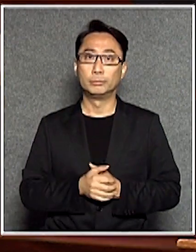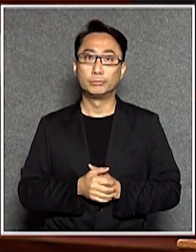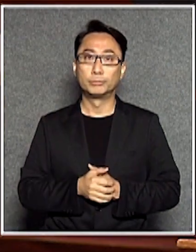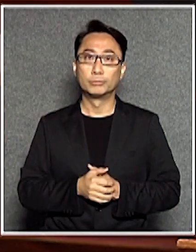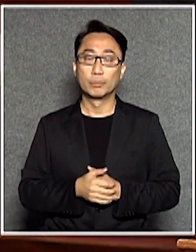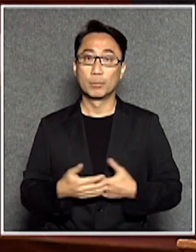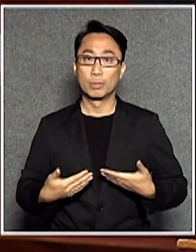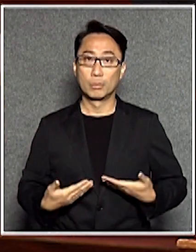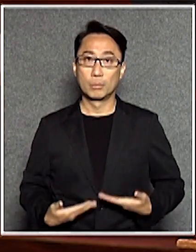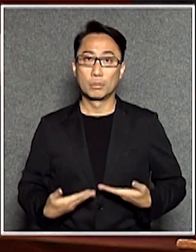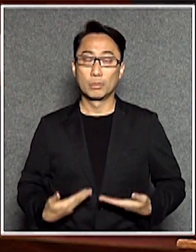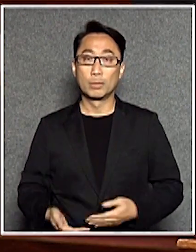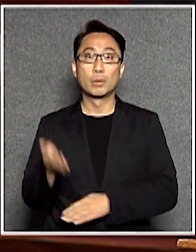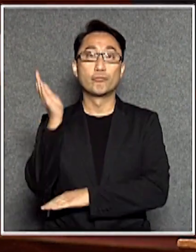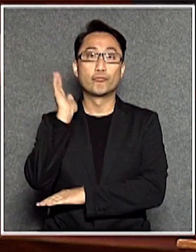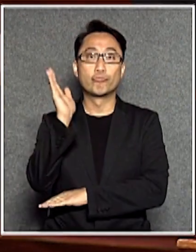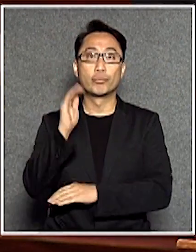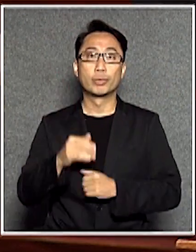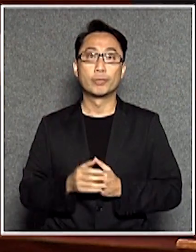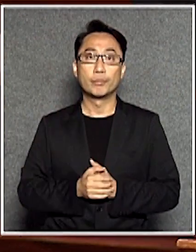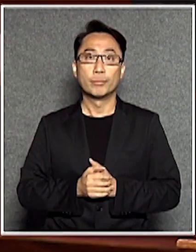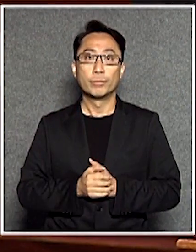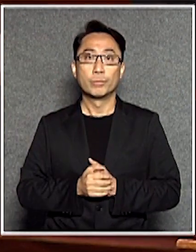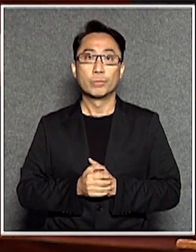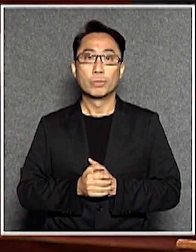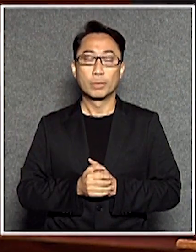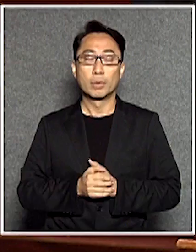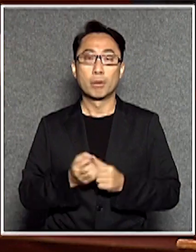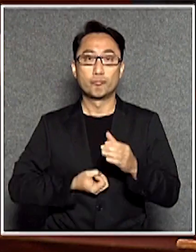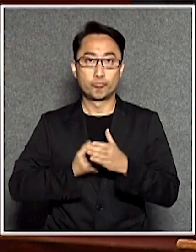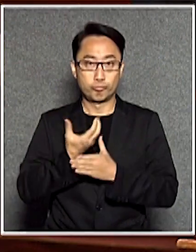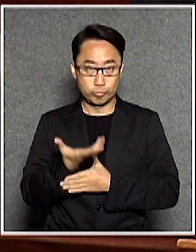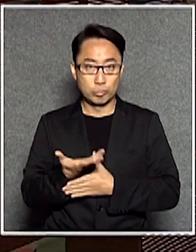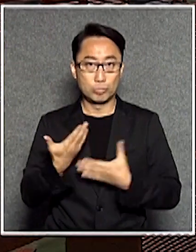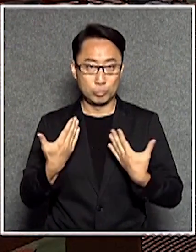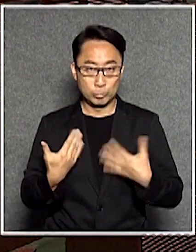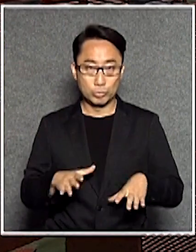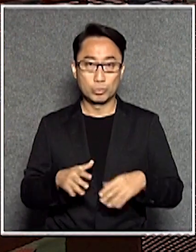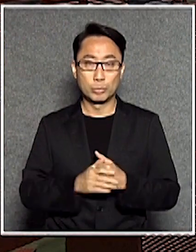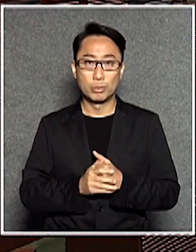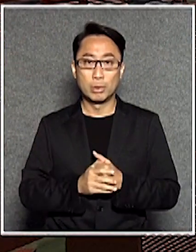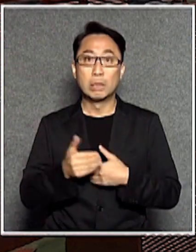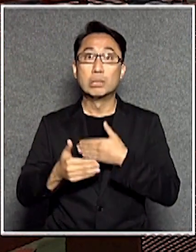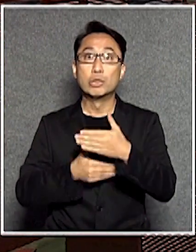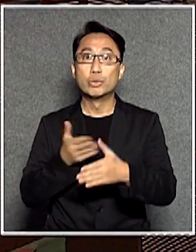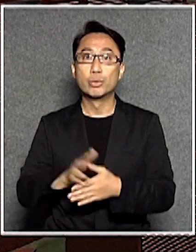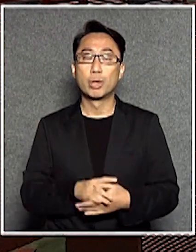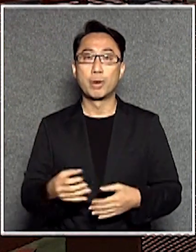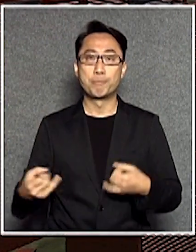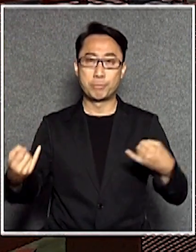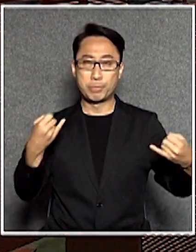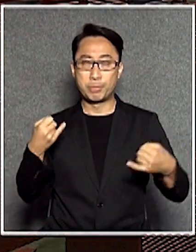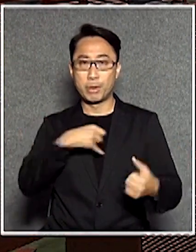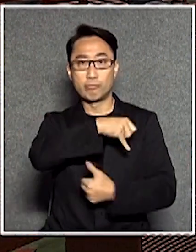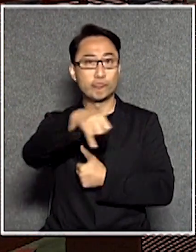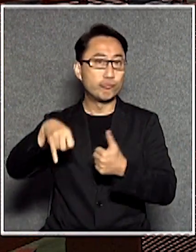我今天發言是說了一些我心裡的說話，可能呢之後會被人圍攻的，但是都沒